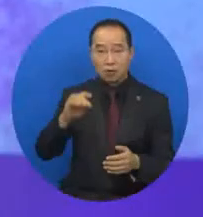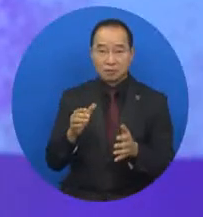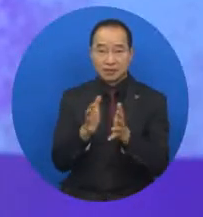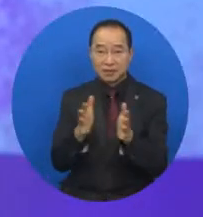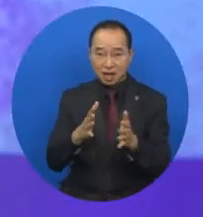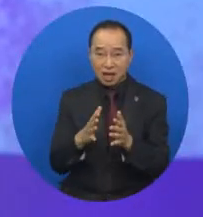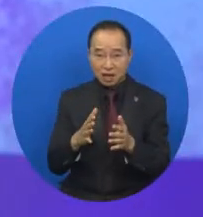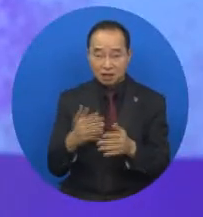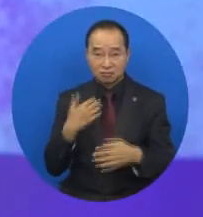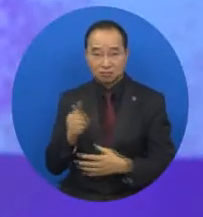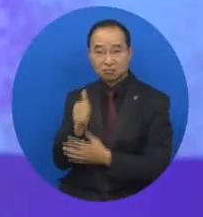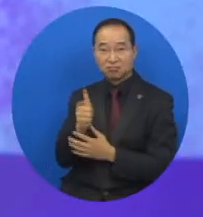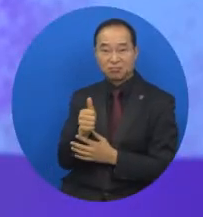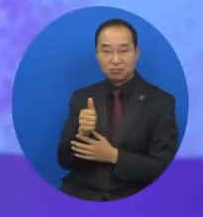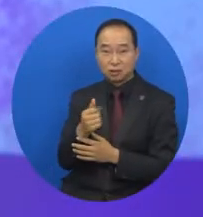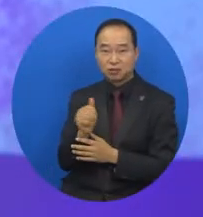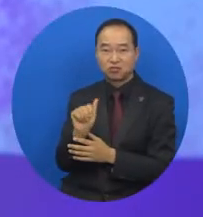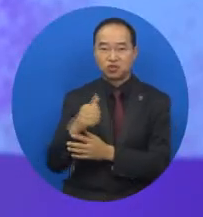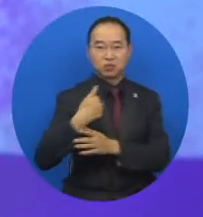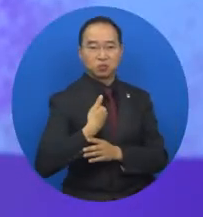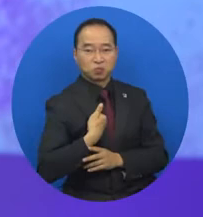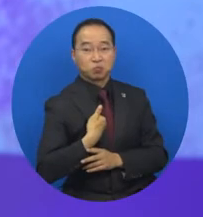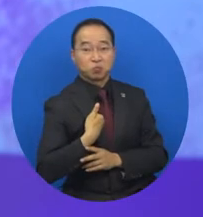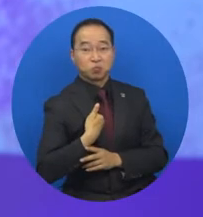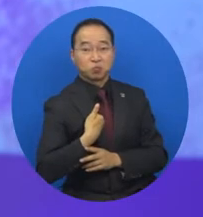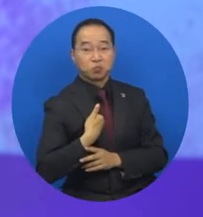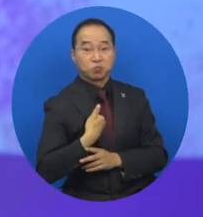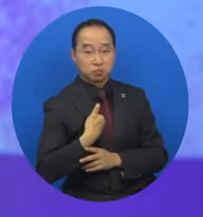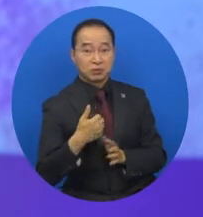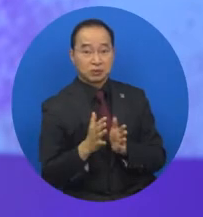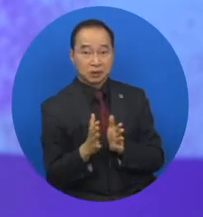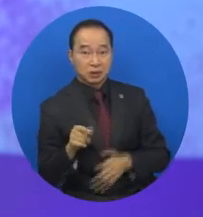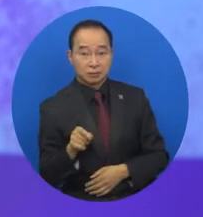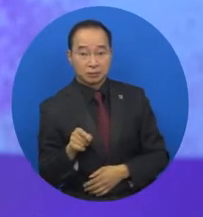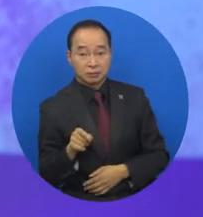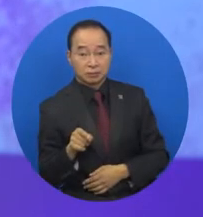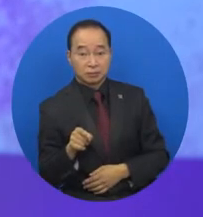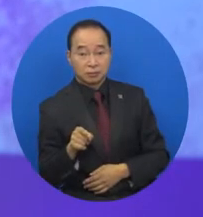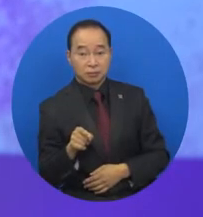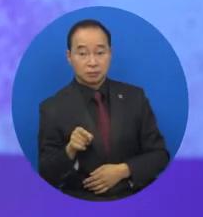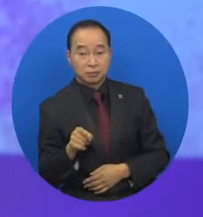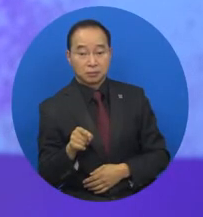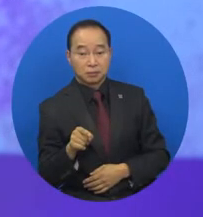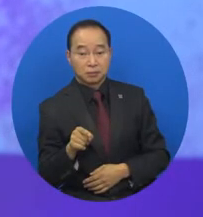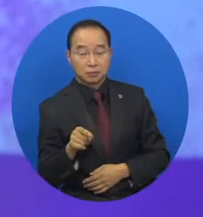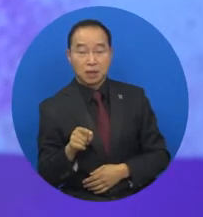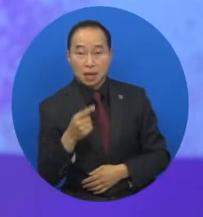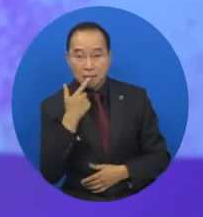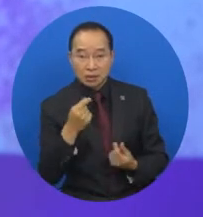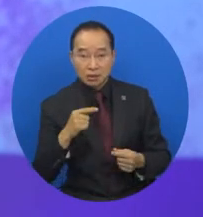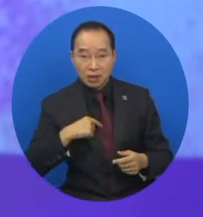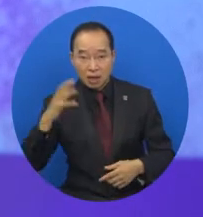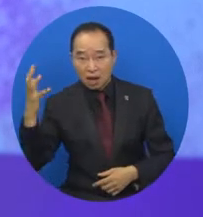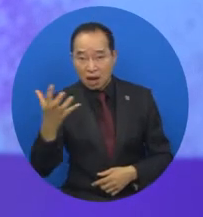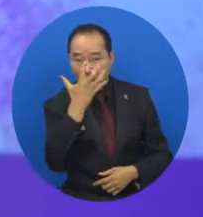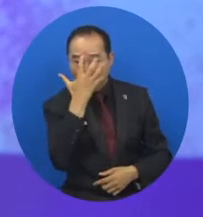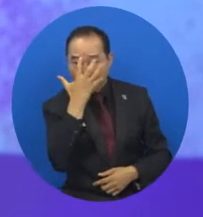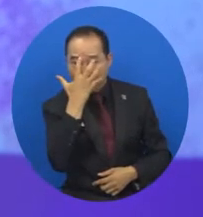우선 뒷모습으로 시작하는 것들은 저의 가면을 쓴제